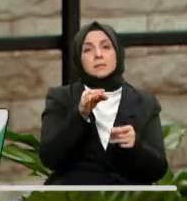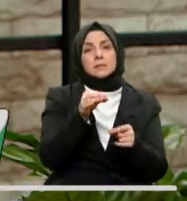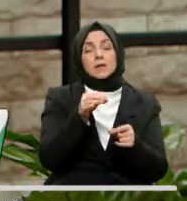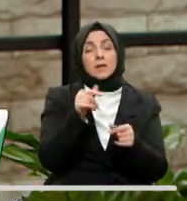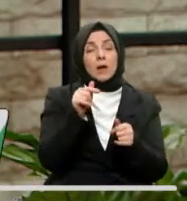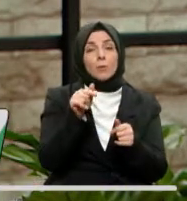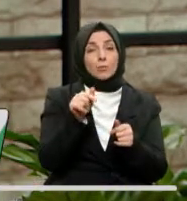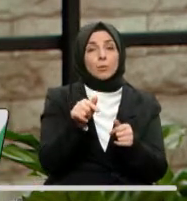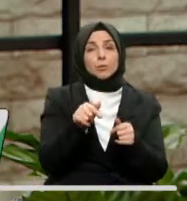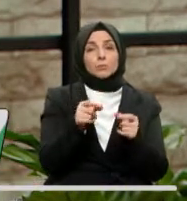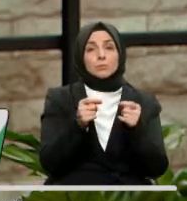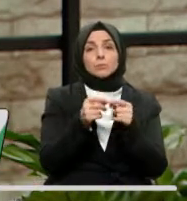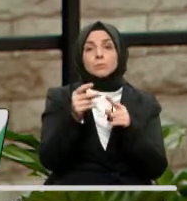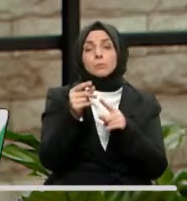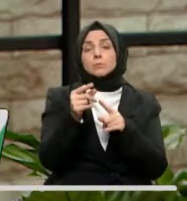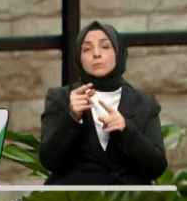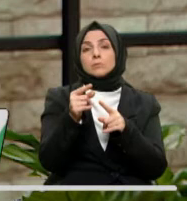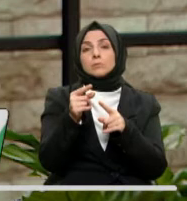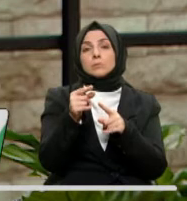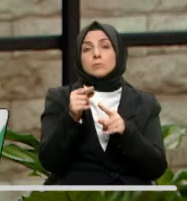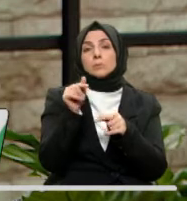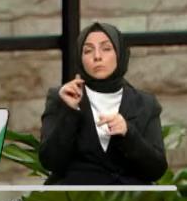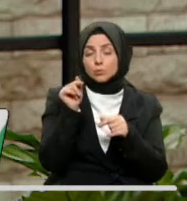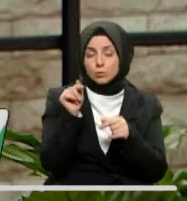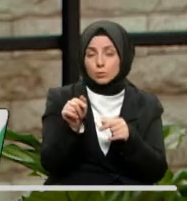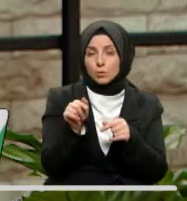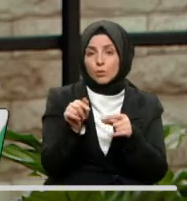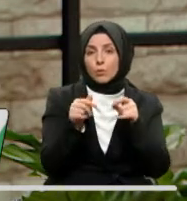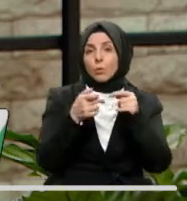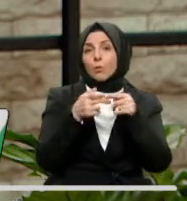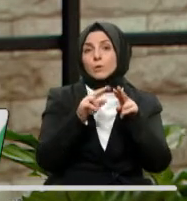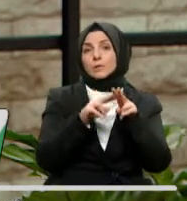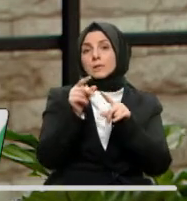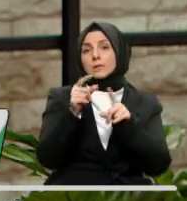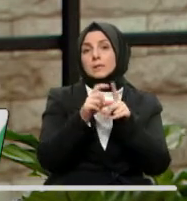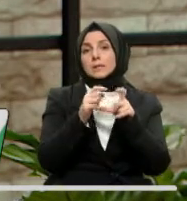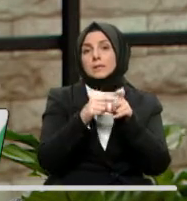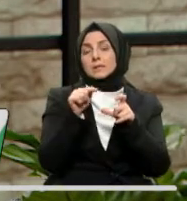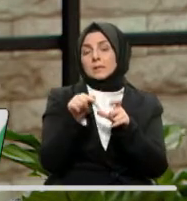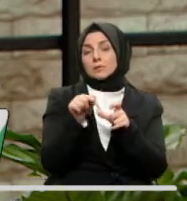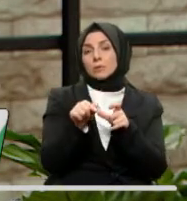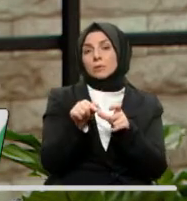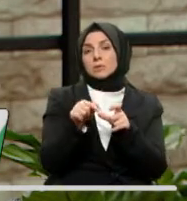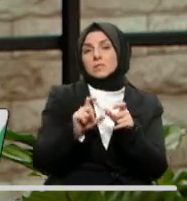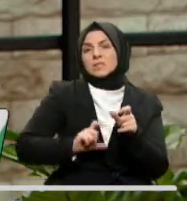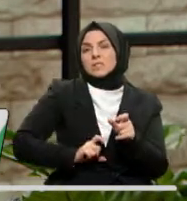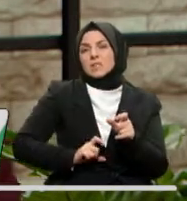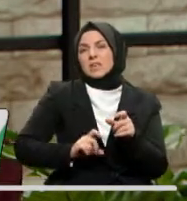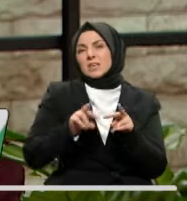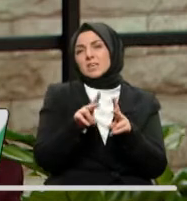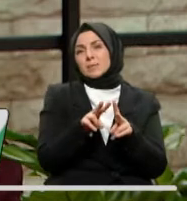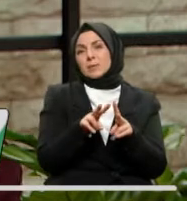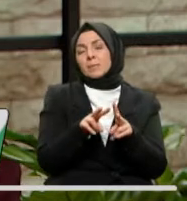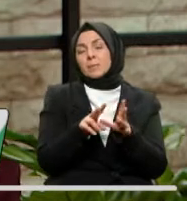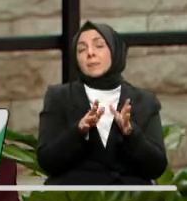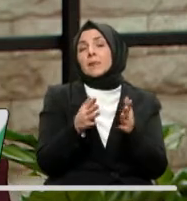Yani bütün şey buradan geçiyor su oksijen buradan geçiyor onun için daha kesinlikle kesmeyiz bunların sayısı çoğaldığında çok fazla olduğunda o